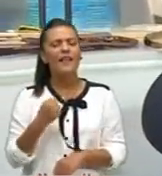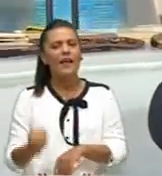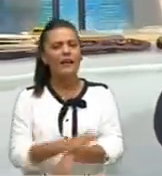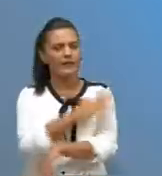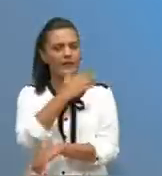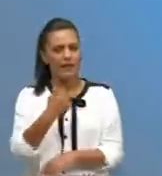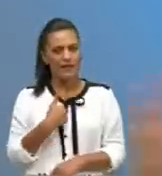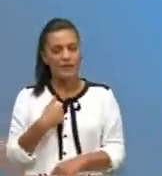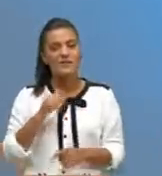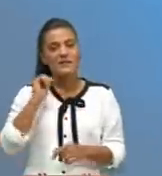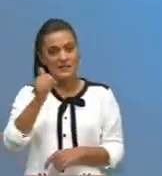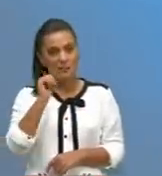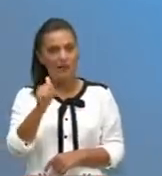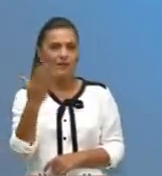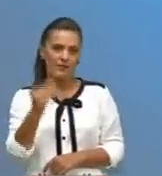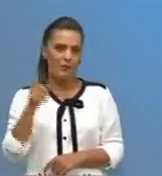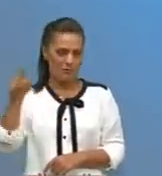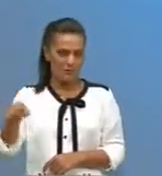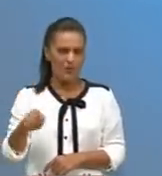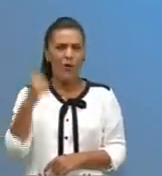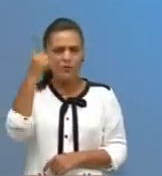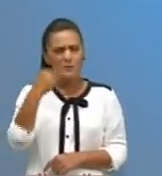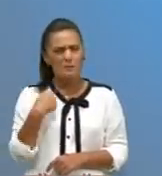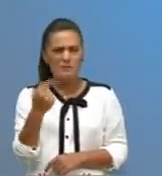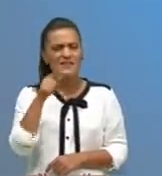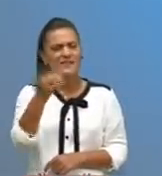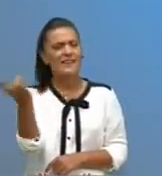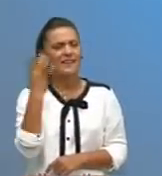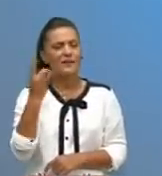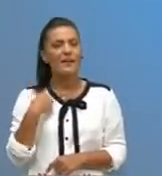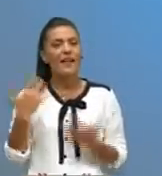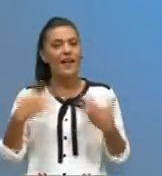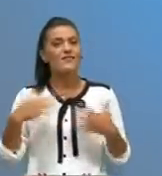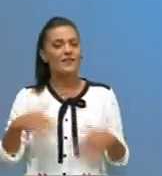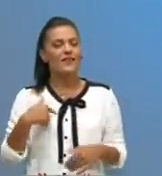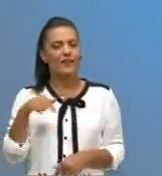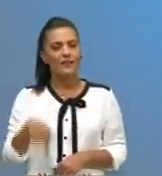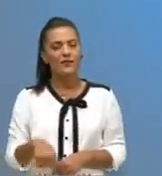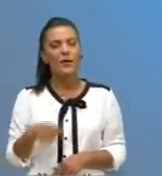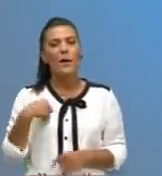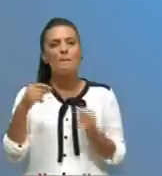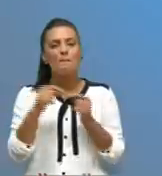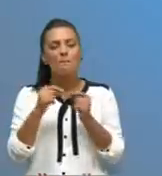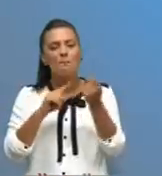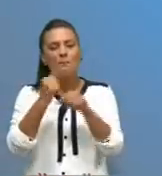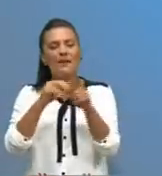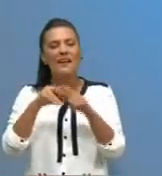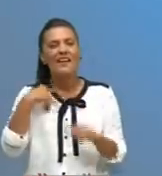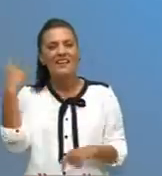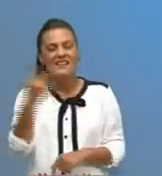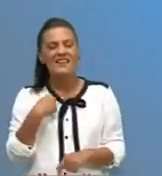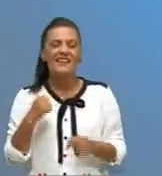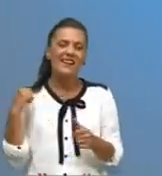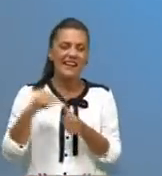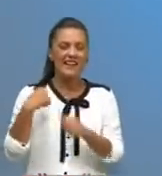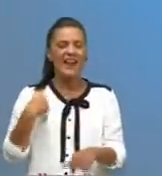etkilendiğim zamanlardan oldu. O yüzden biraz da sizden dinlemek yine heyecanlandıracak. O Biga Köyü'nü gezerken hissettiklerimi